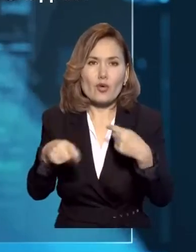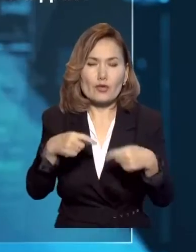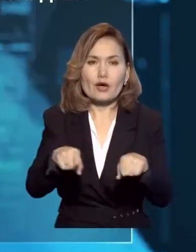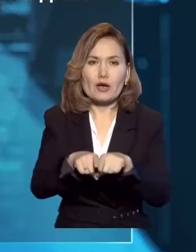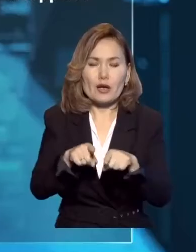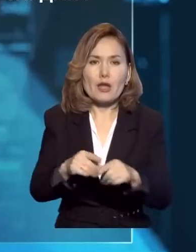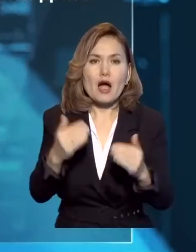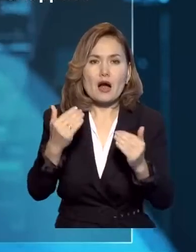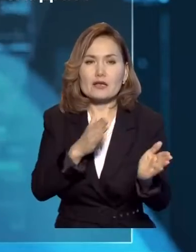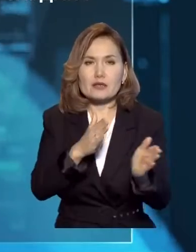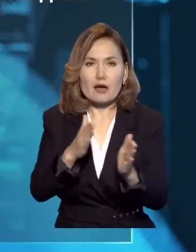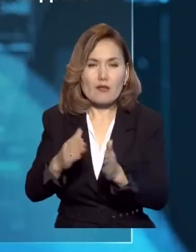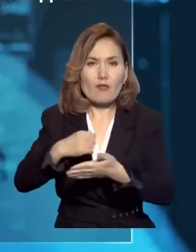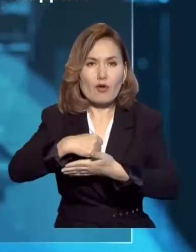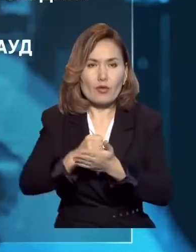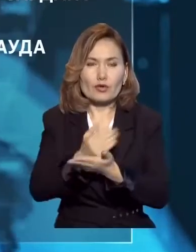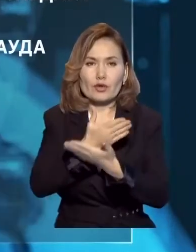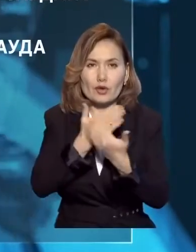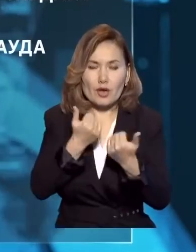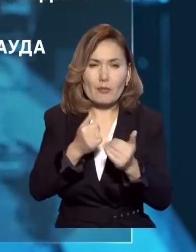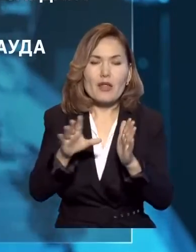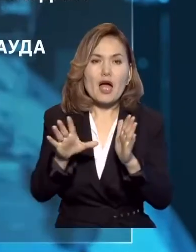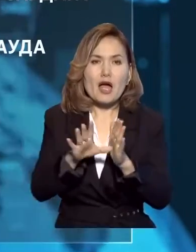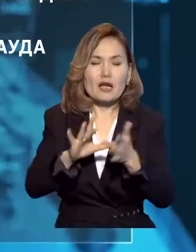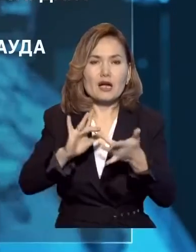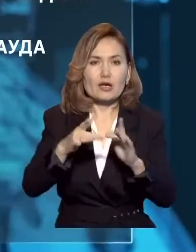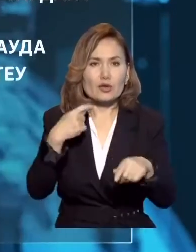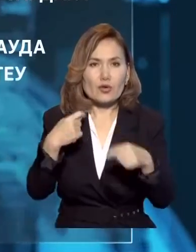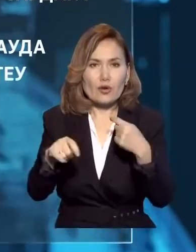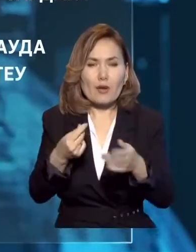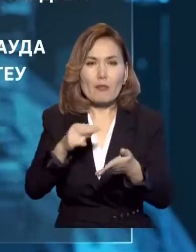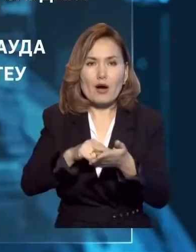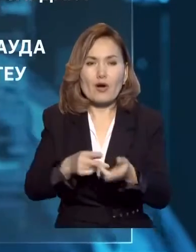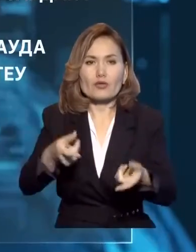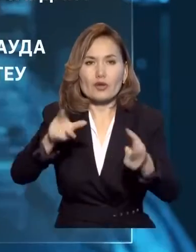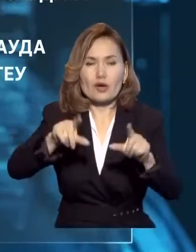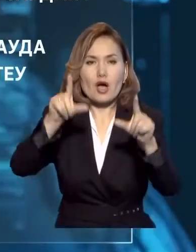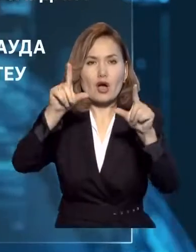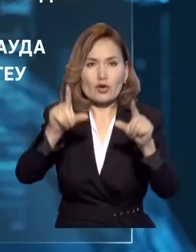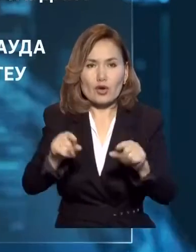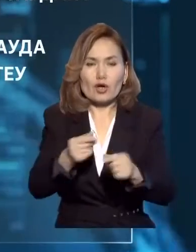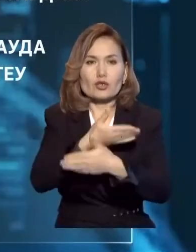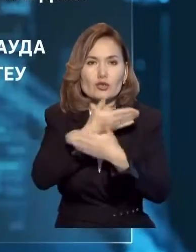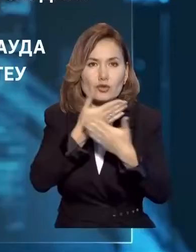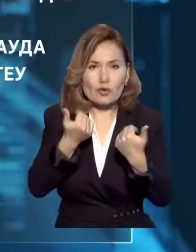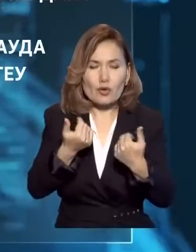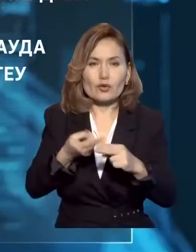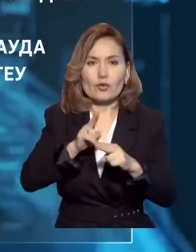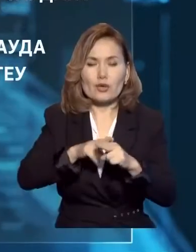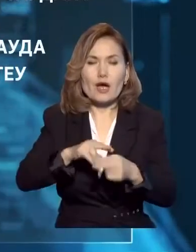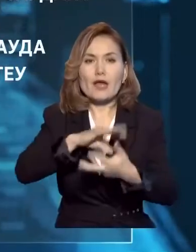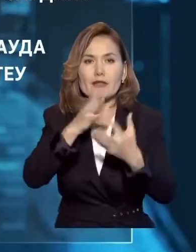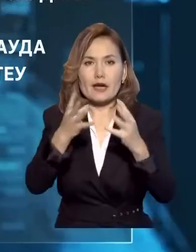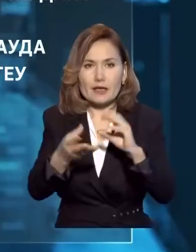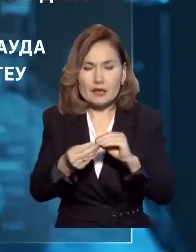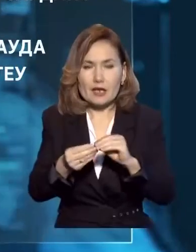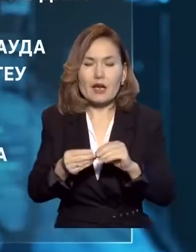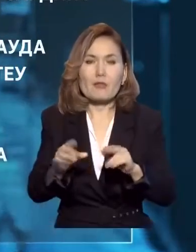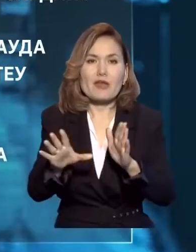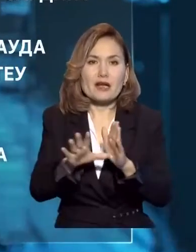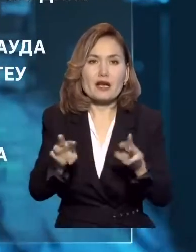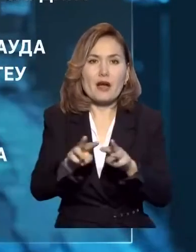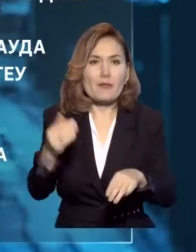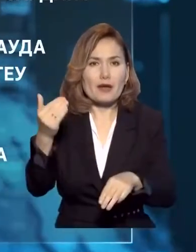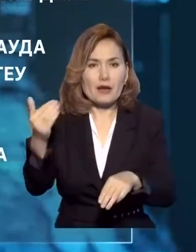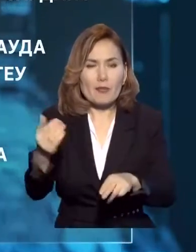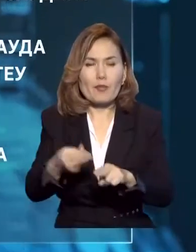шығарудың қазіргі тәртібі пысықталмаған. Электронды сауда барысында бағаның өсуін шектеу тетіктері қарастырылмаған. Нәтижесінде энергетика